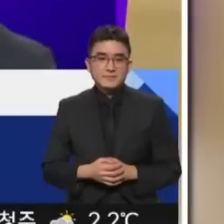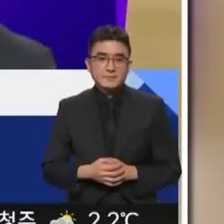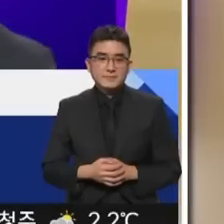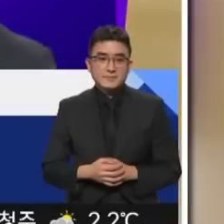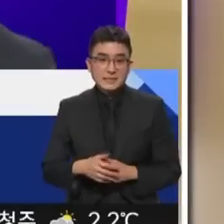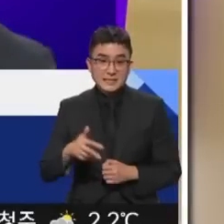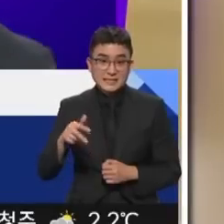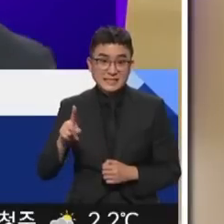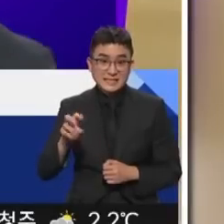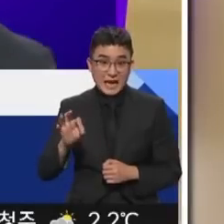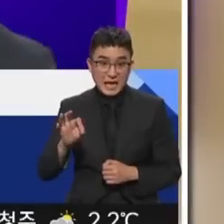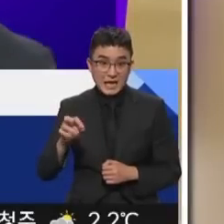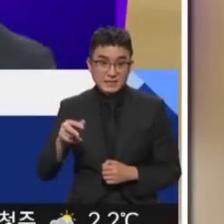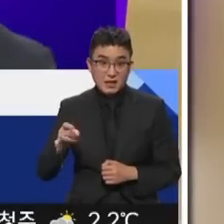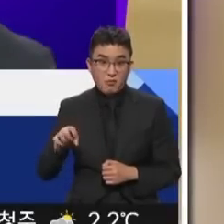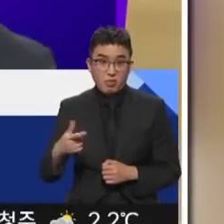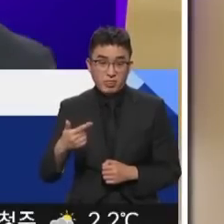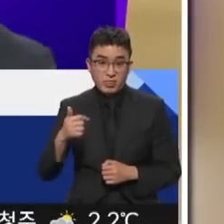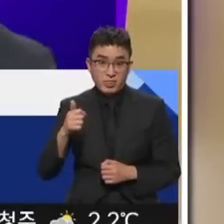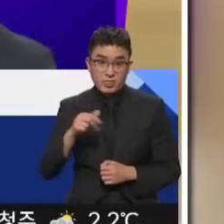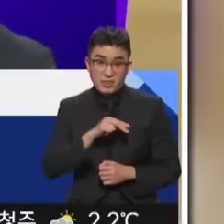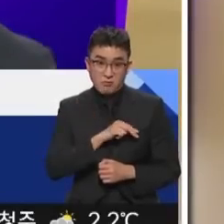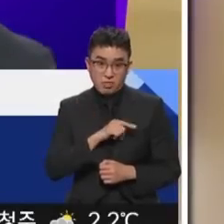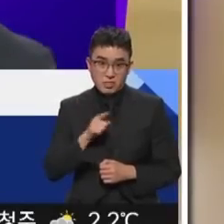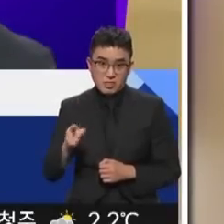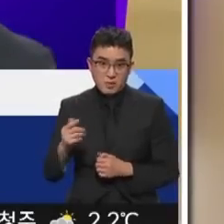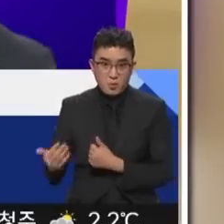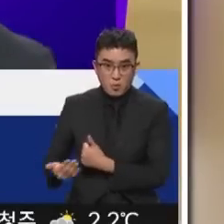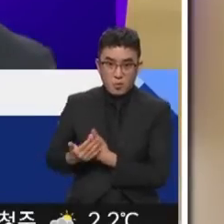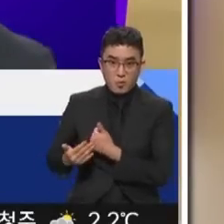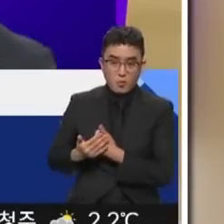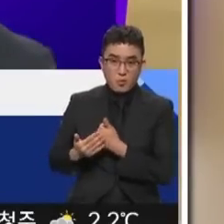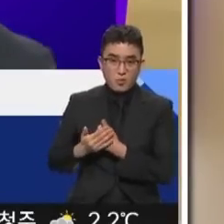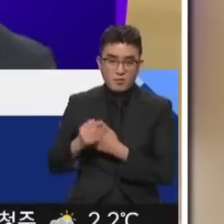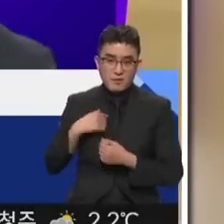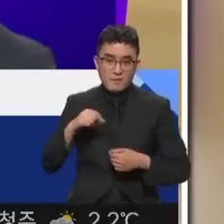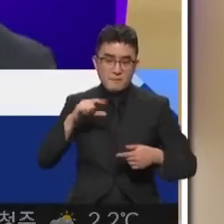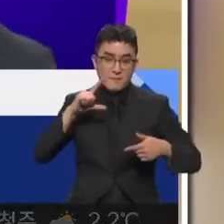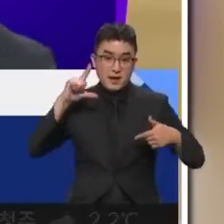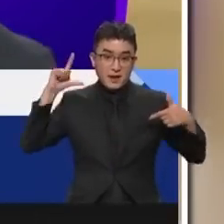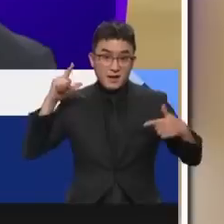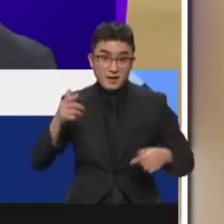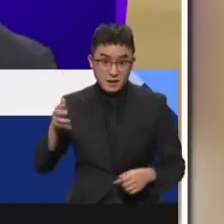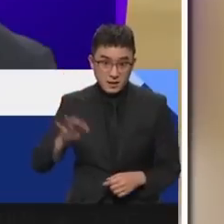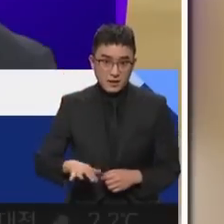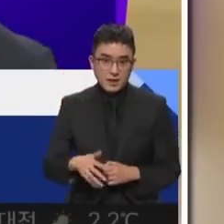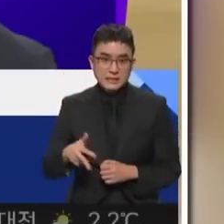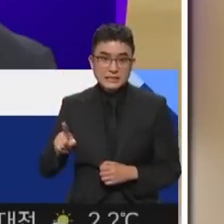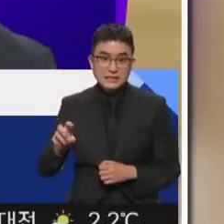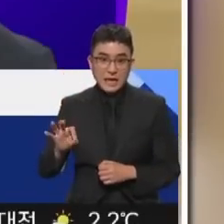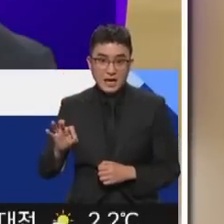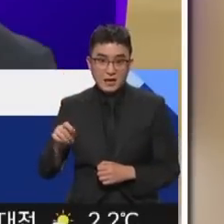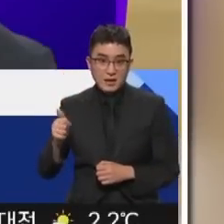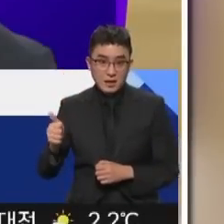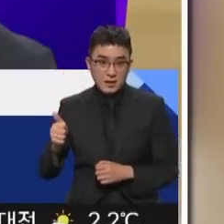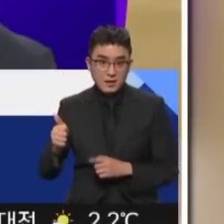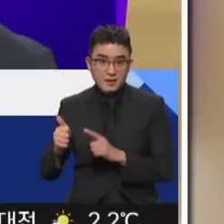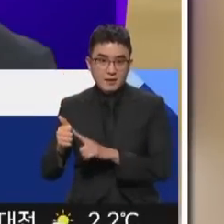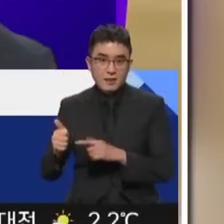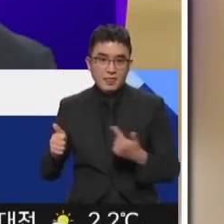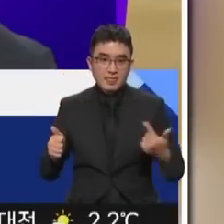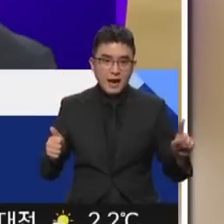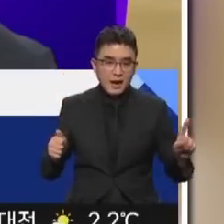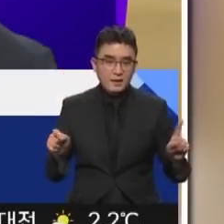의원의 힘에 좀 기대해서 뜨기는 했는데 그것이 이제 장제원 의원이 또 나경원 의원을 반윤 우두머리다 이렇게